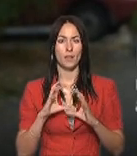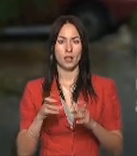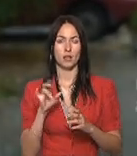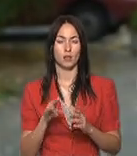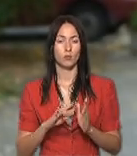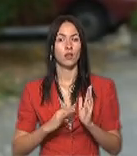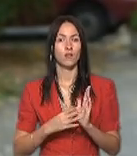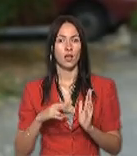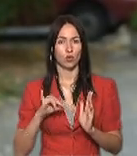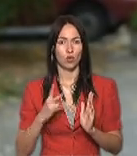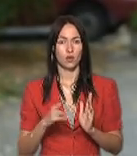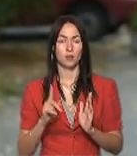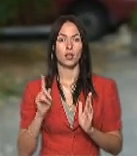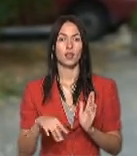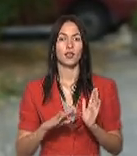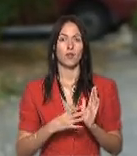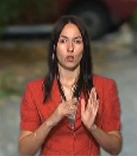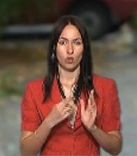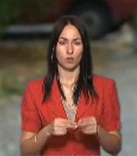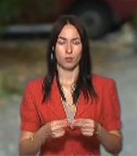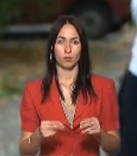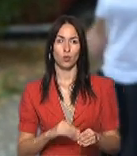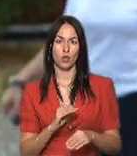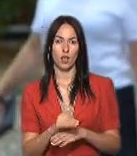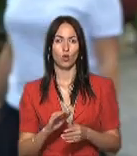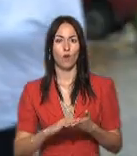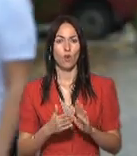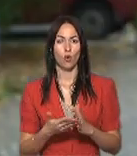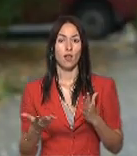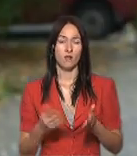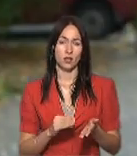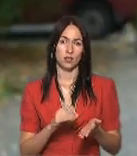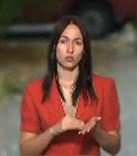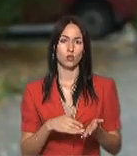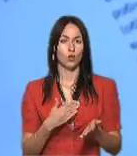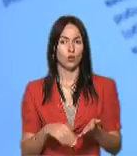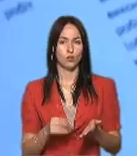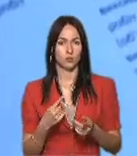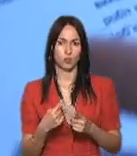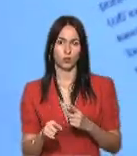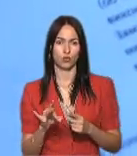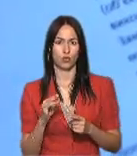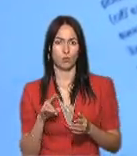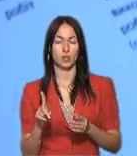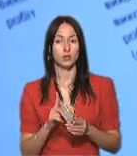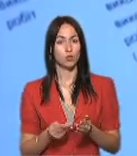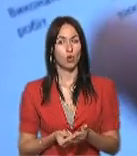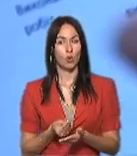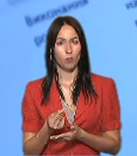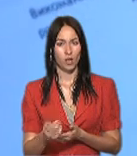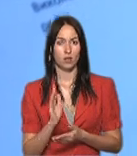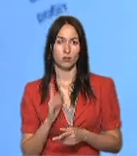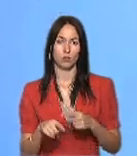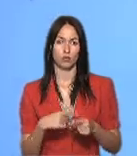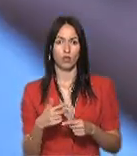липня, 9 же липня підписується додаткова угода, в якій закладується зовсім інший принцип, що оплата проводиться